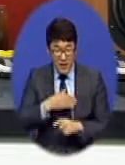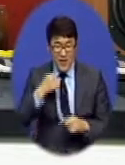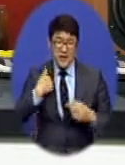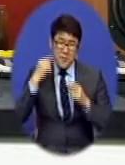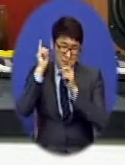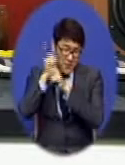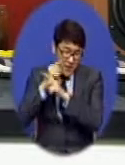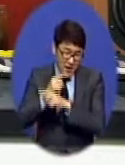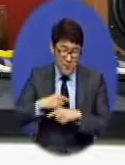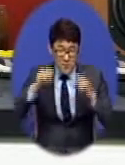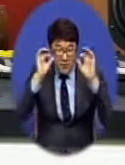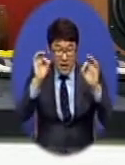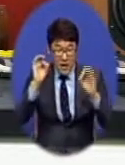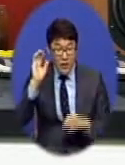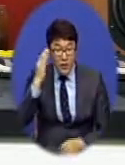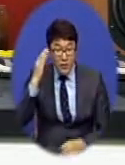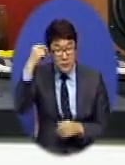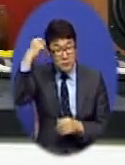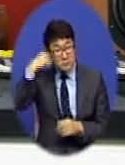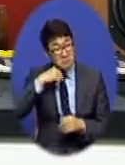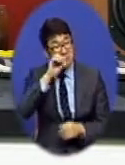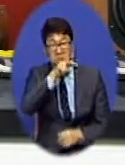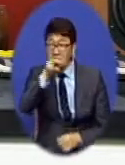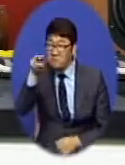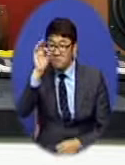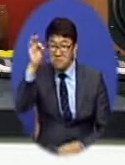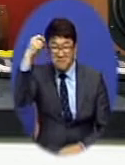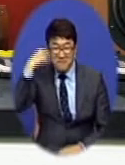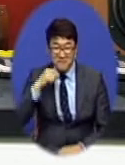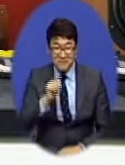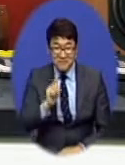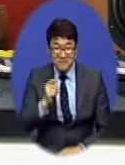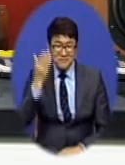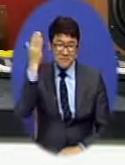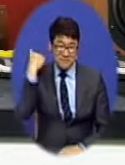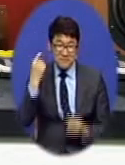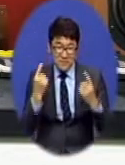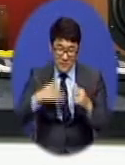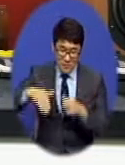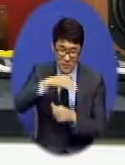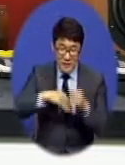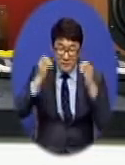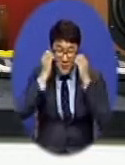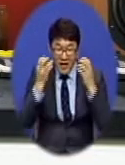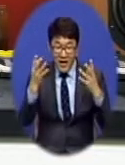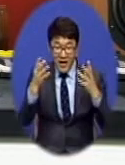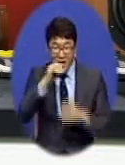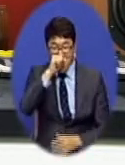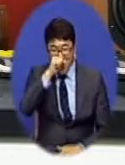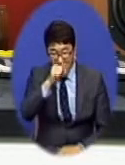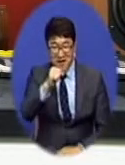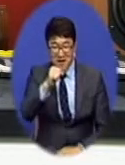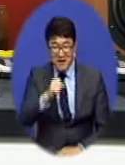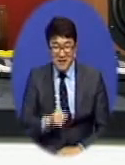맨날 봅니까? 예. 요즘에 어떠세요? 이렇게 보면, 복지TV 보면. 아니, 전번에보다 분위기가 잘 다르고 좋아해. 좋아해.